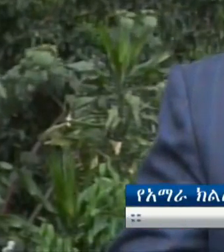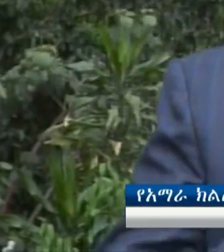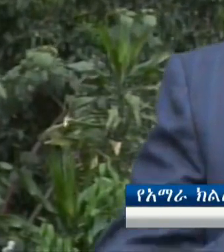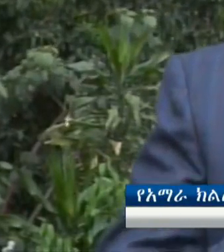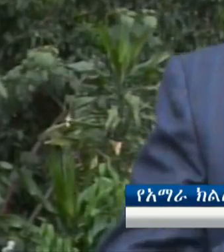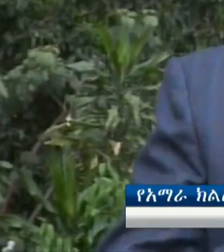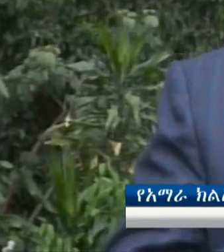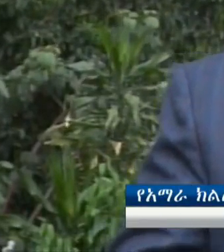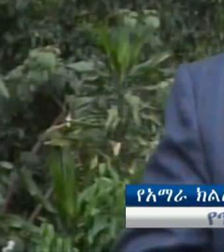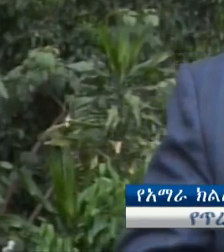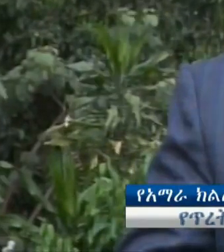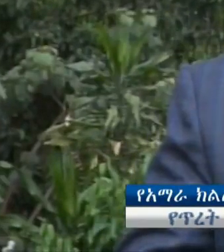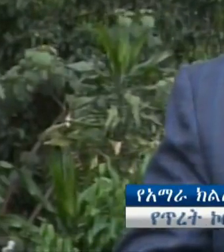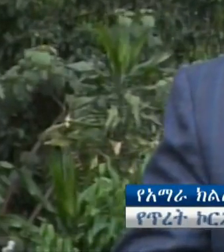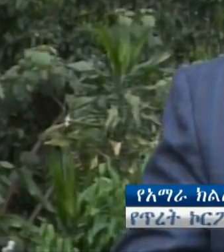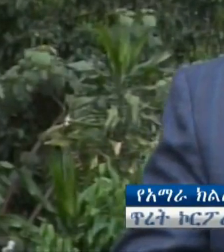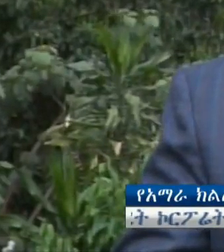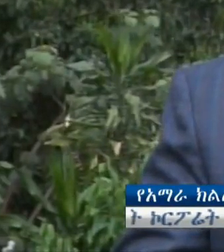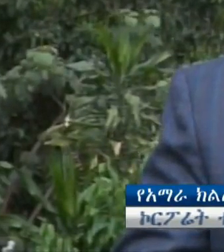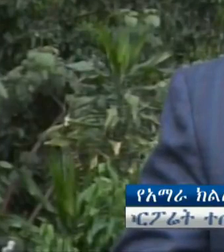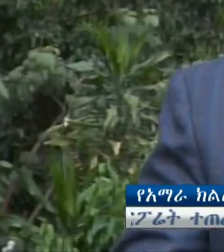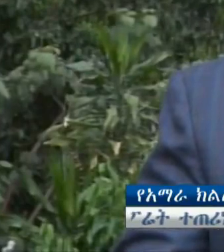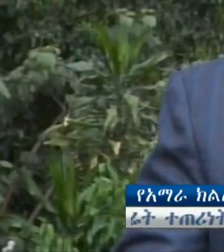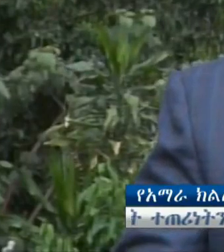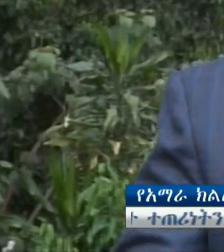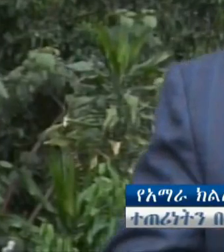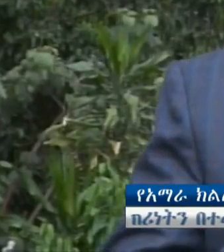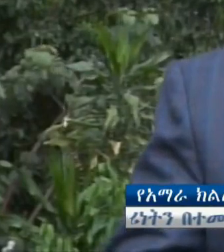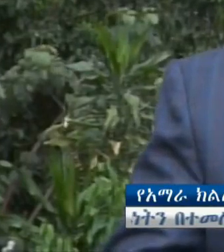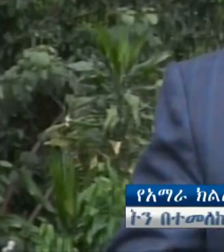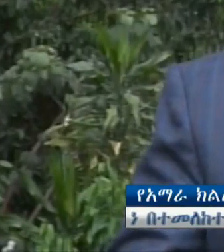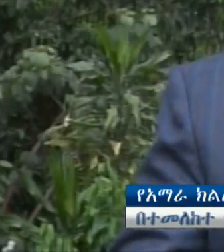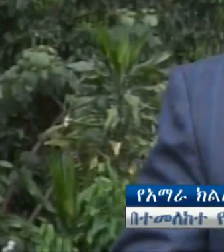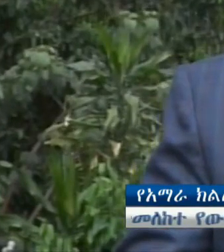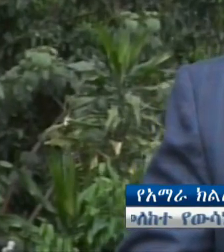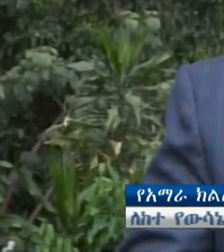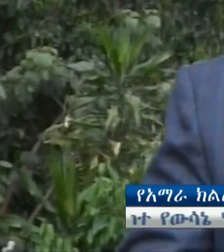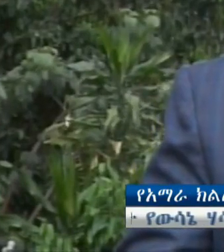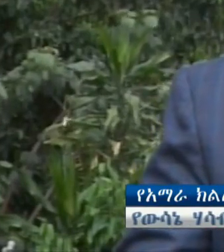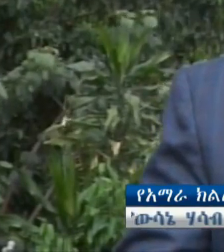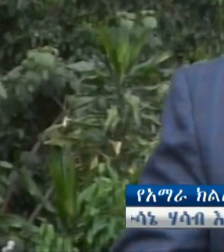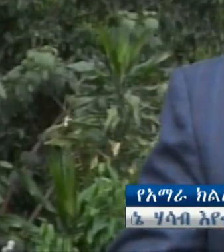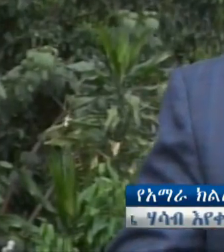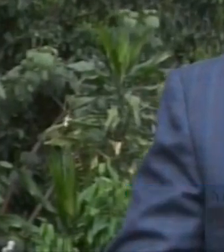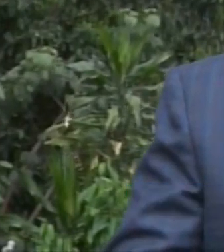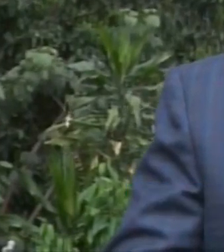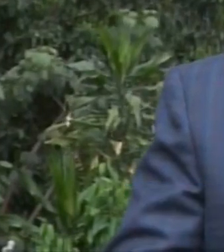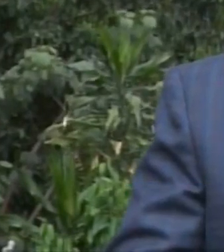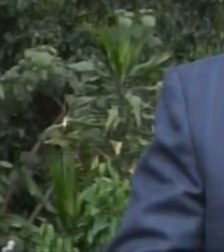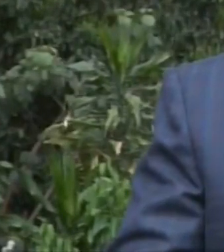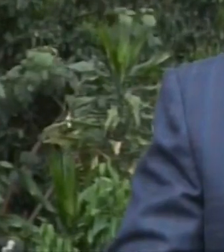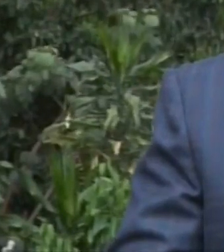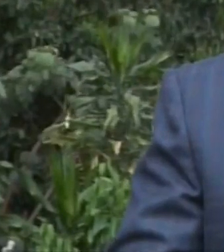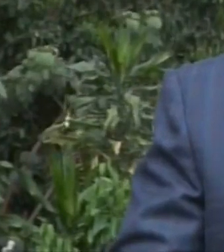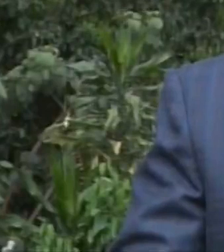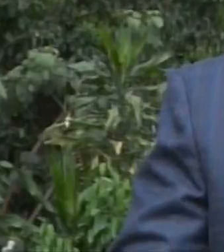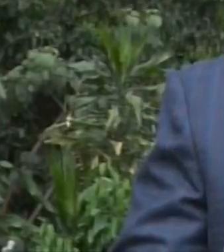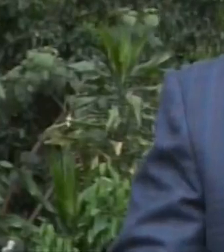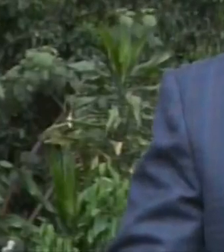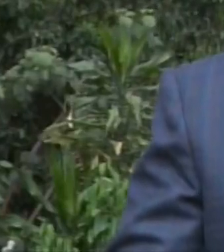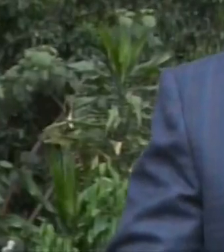ላይ የምክር ቤት አባላት ሰፊ ውይይት እያደረጉ ነው ያሉት። ቀዳሚነት ውይይት ሲያደርጉ የነበረው በአማራ ክልል ምክር